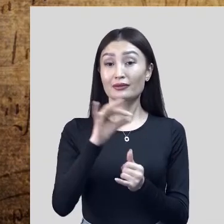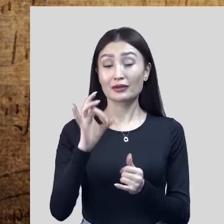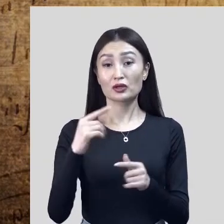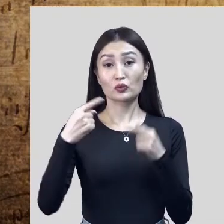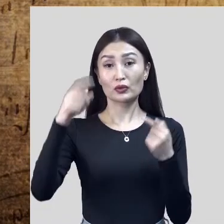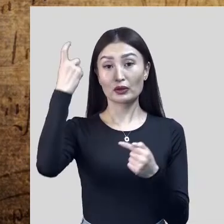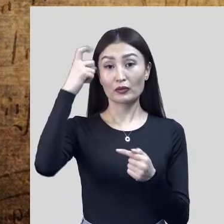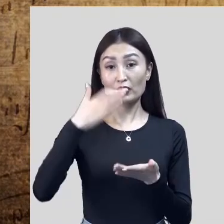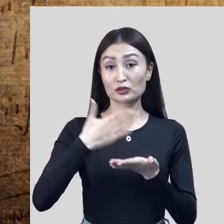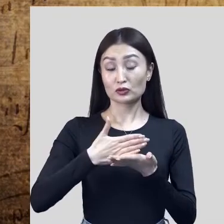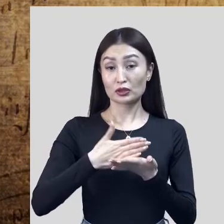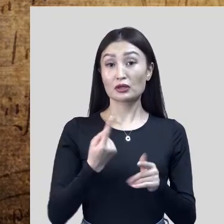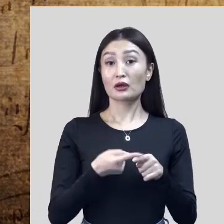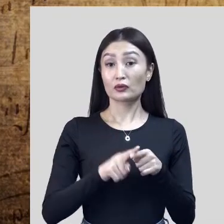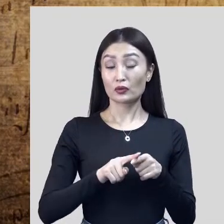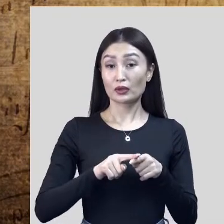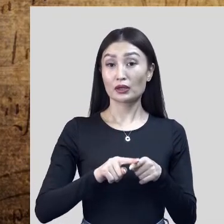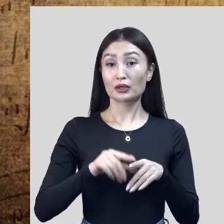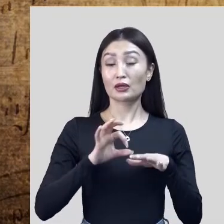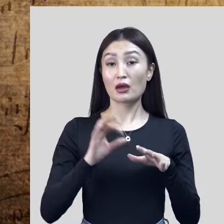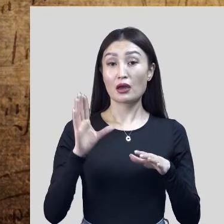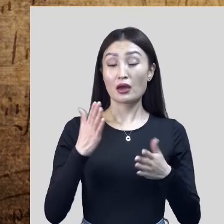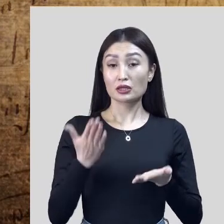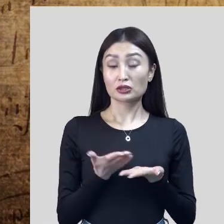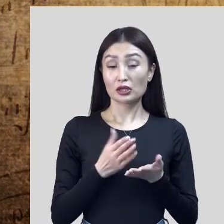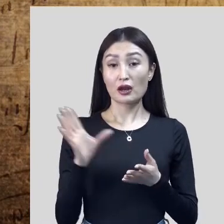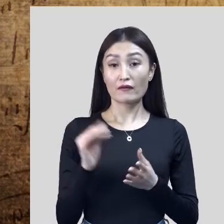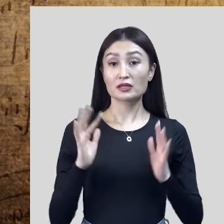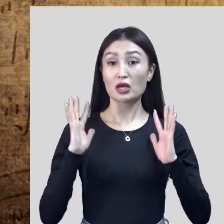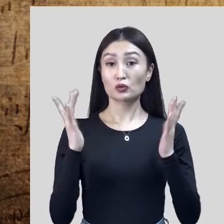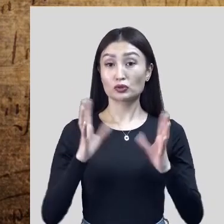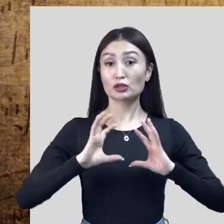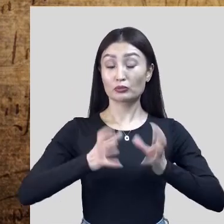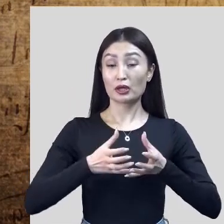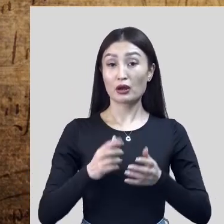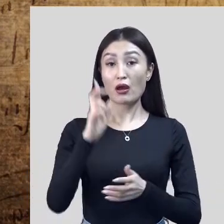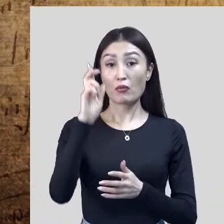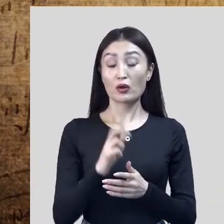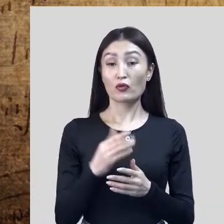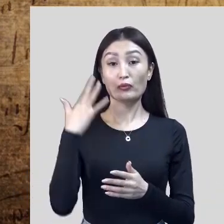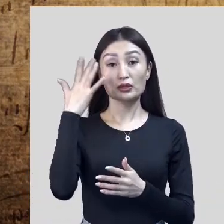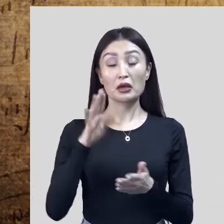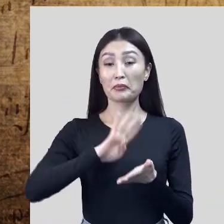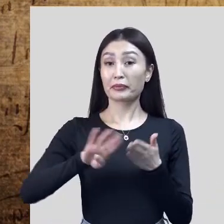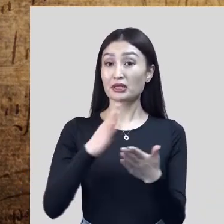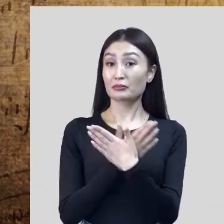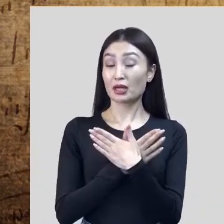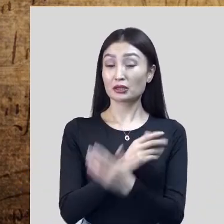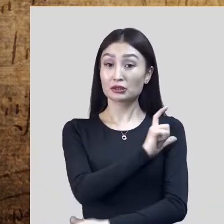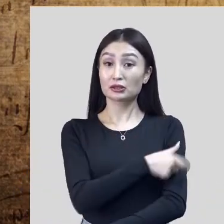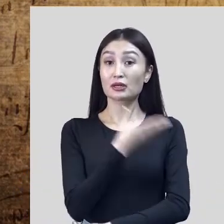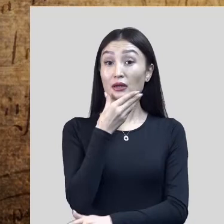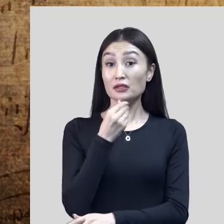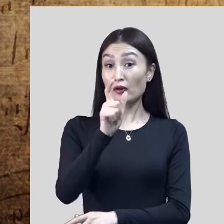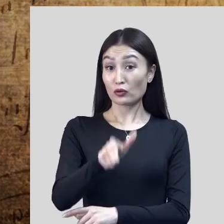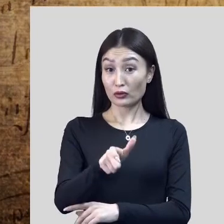других мифологических существ, которые населяли весь окружающий мир. Богов греки представляли в виде бессмертных, могучих и